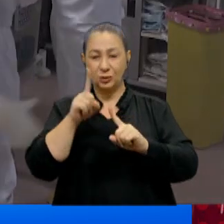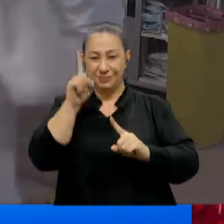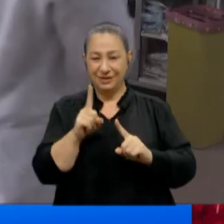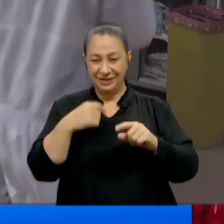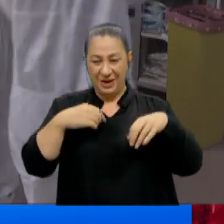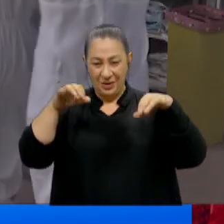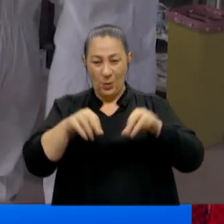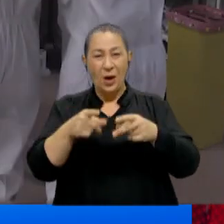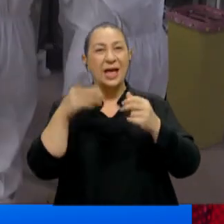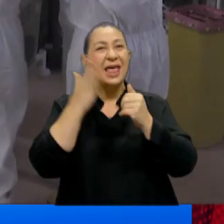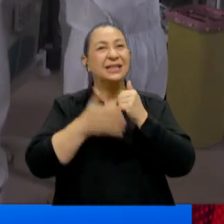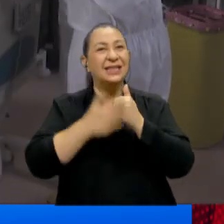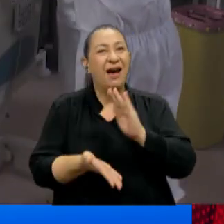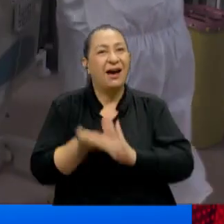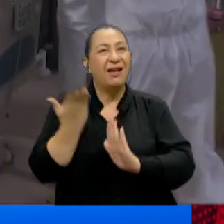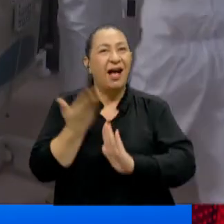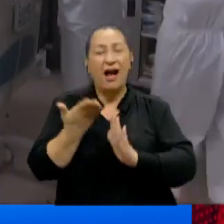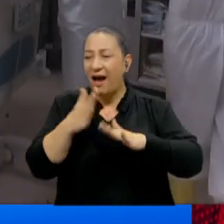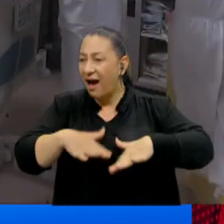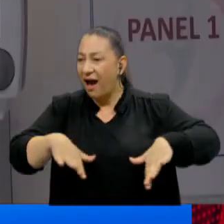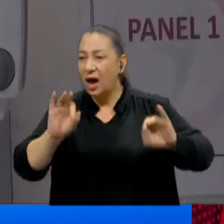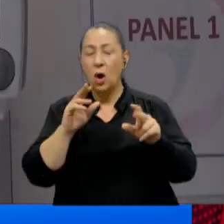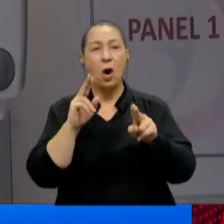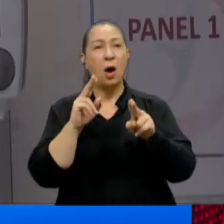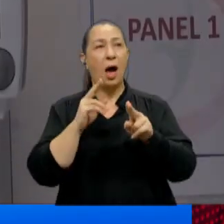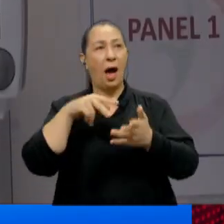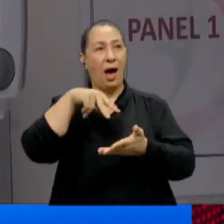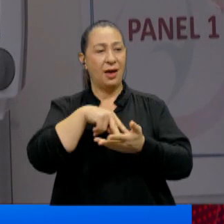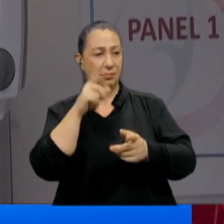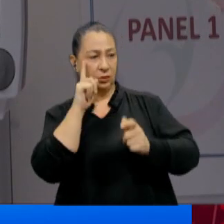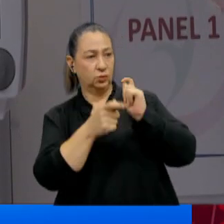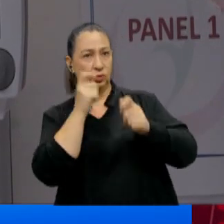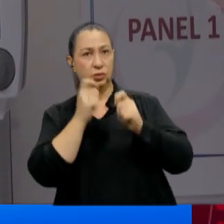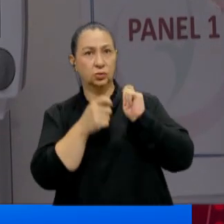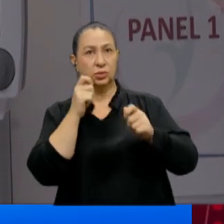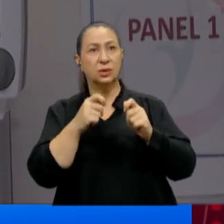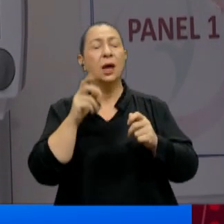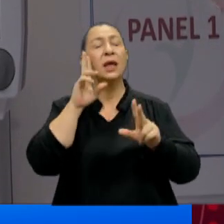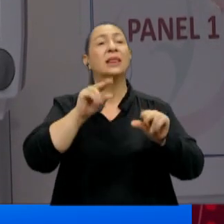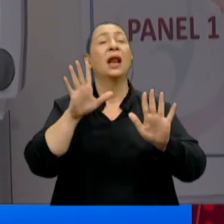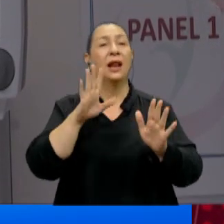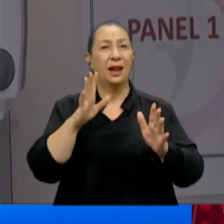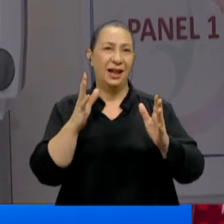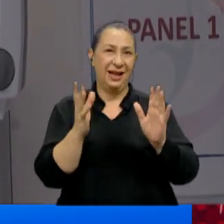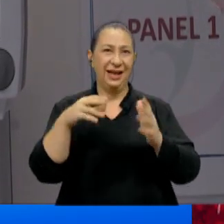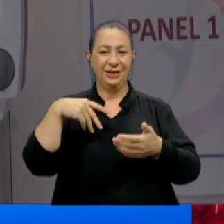bu açılışlarla birlikte vaka sayısında ayaktan başvuru artışı. Ayaktan başvuru artışının arkasından